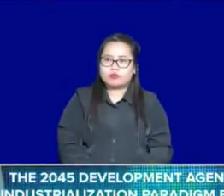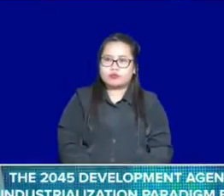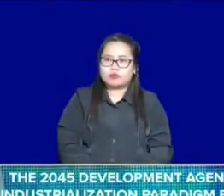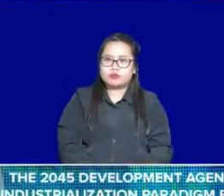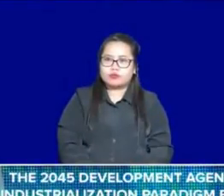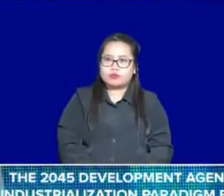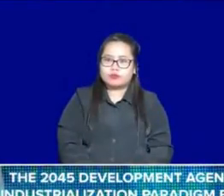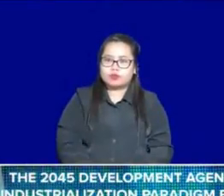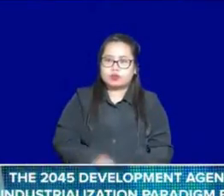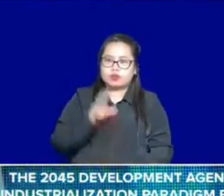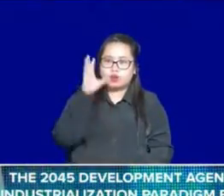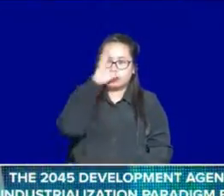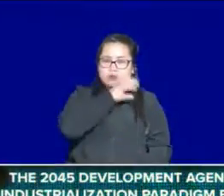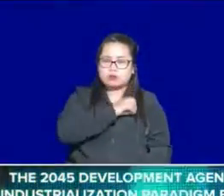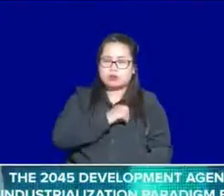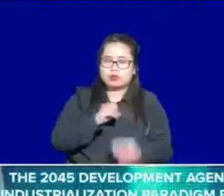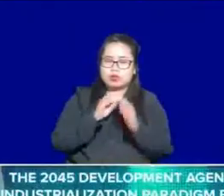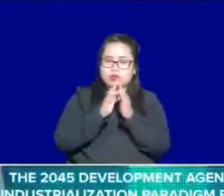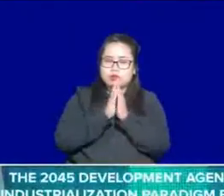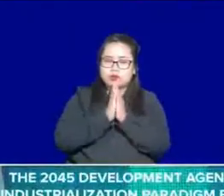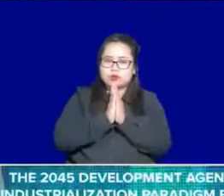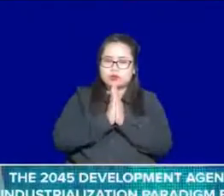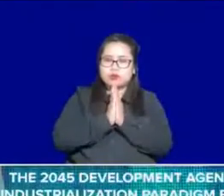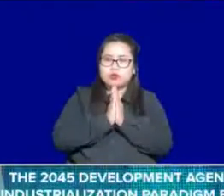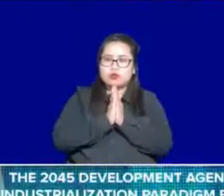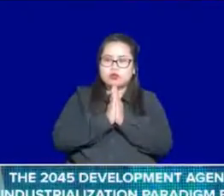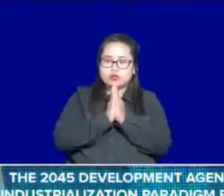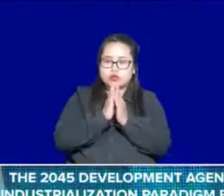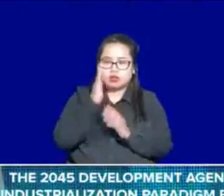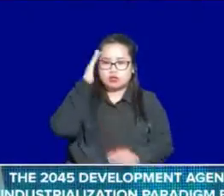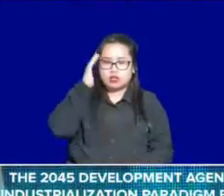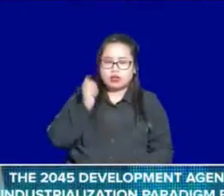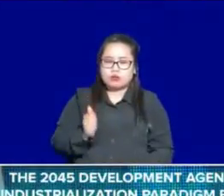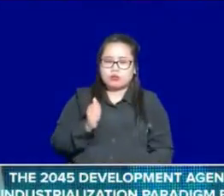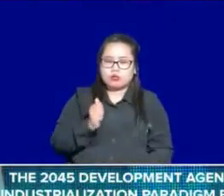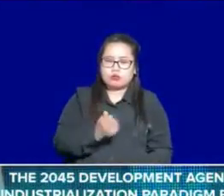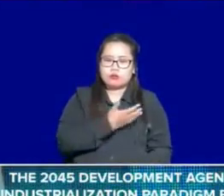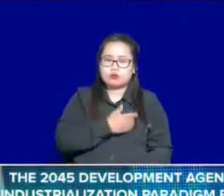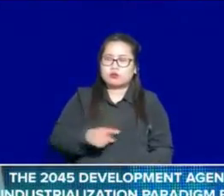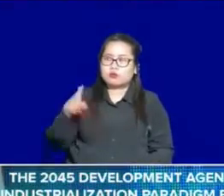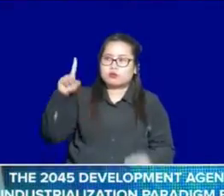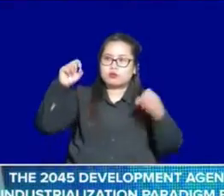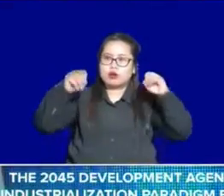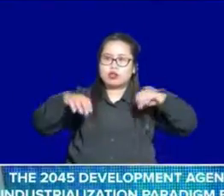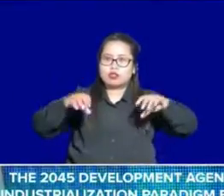Om Swastiastu, Assalamualaikum warahmatullahi wabarakatuh.